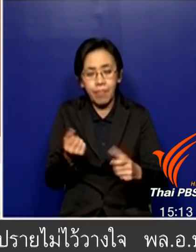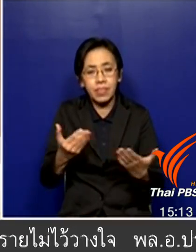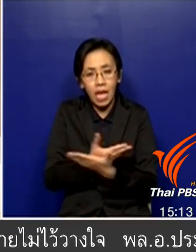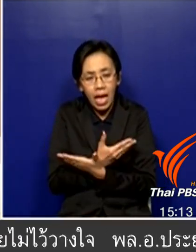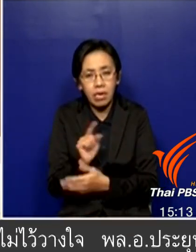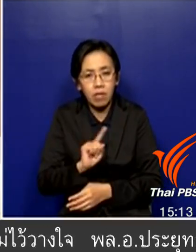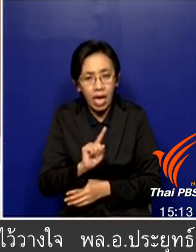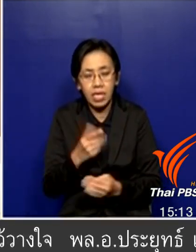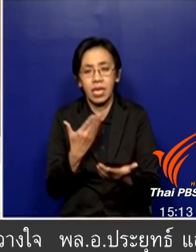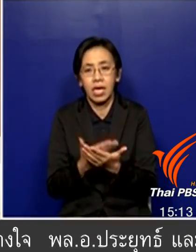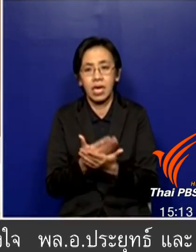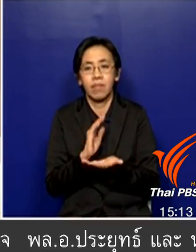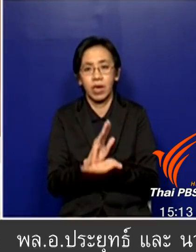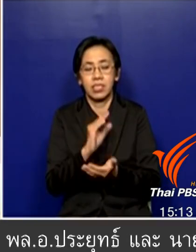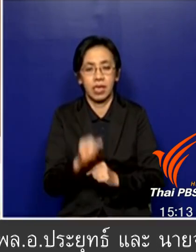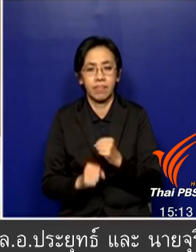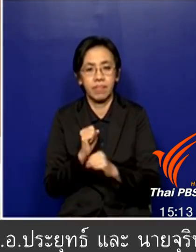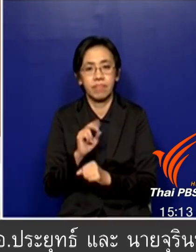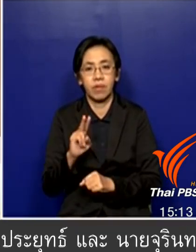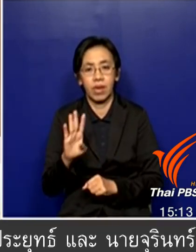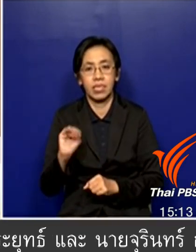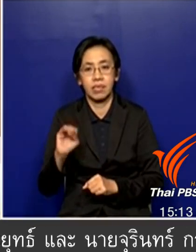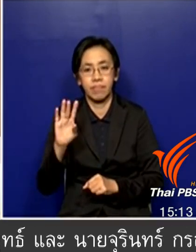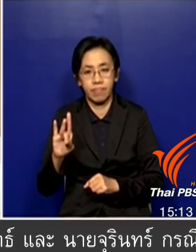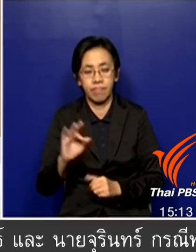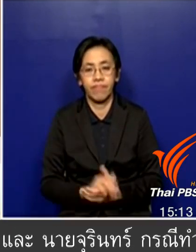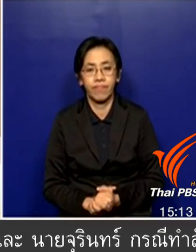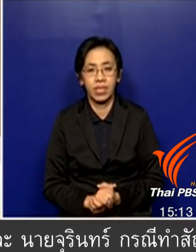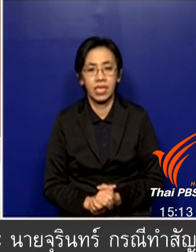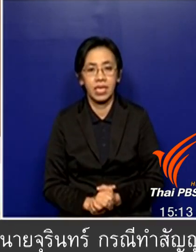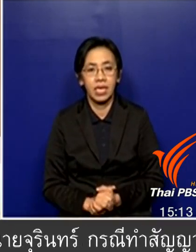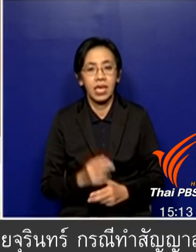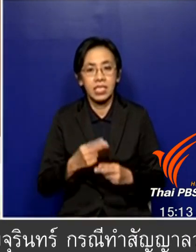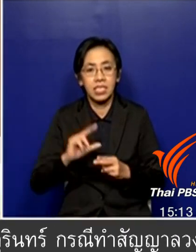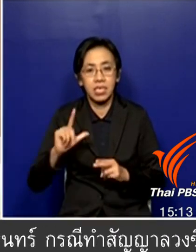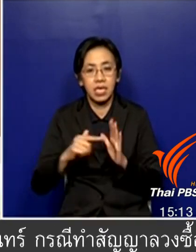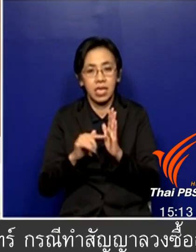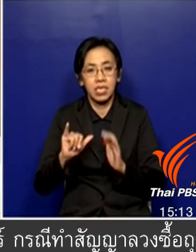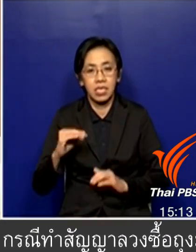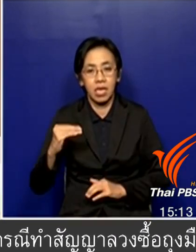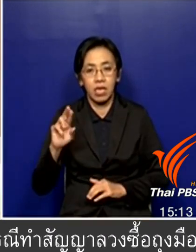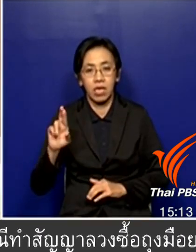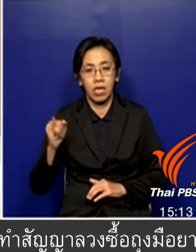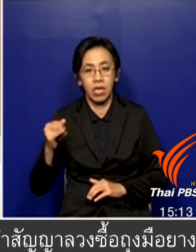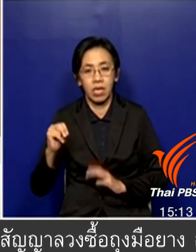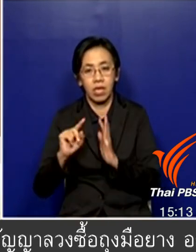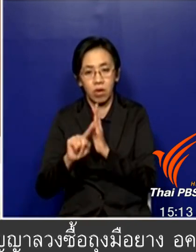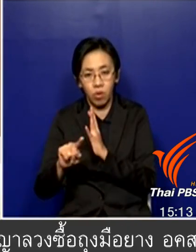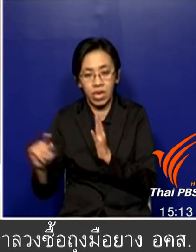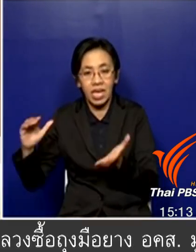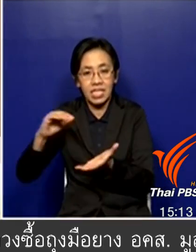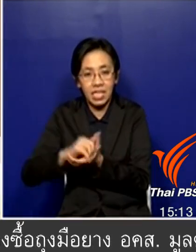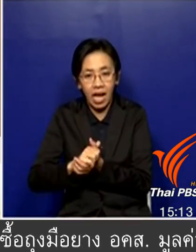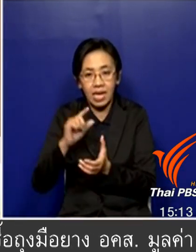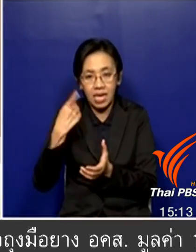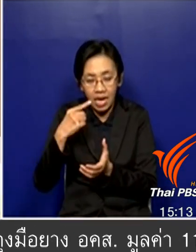ในคดีรับเงินบริจากปี 48 ดวยครับอกคนนะครับก็คือในชัยโรธ จิวราประพัศแต่งงานกับคุดารุ